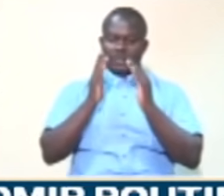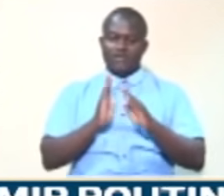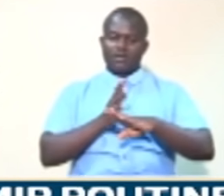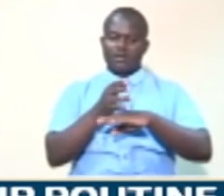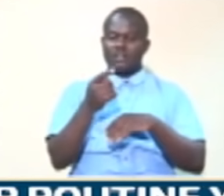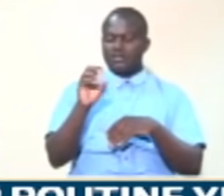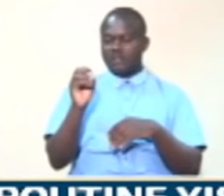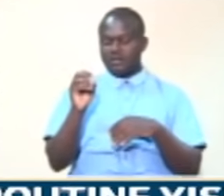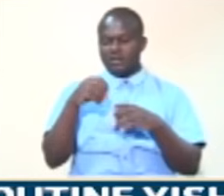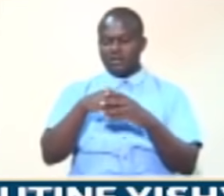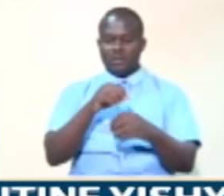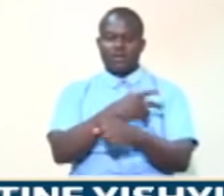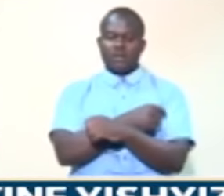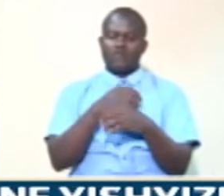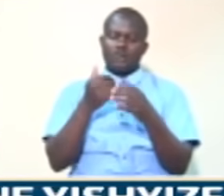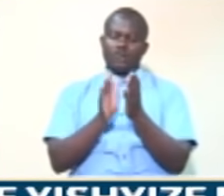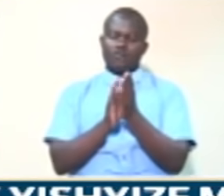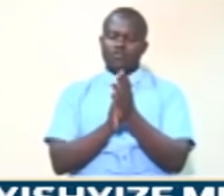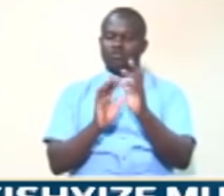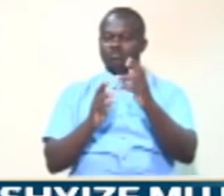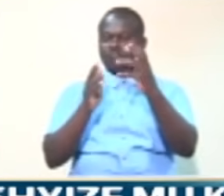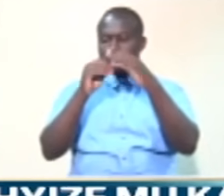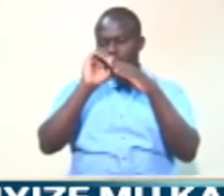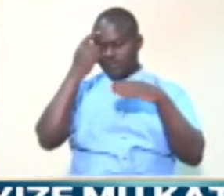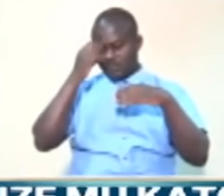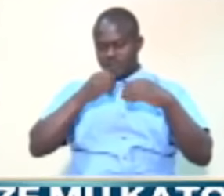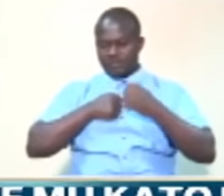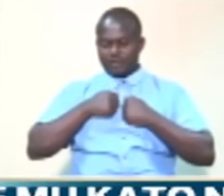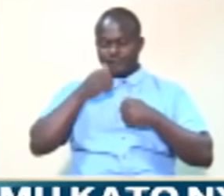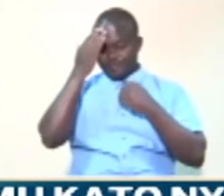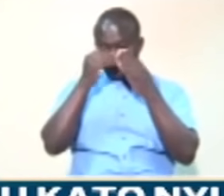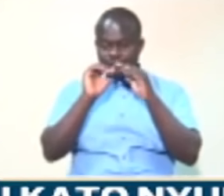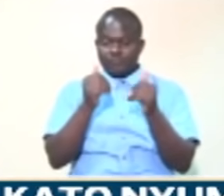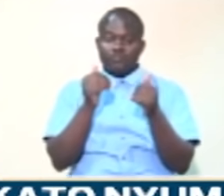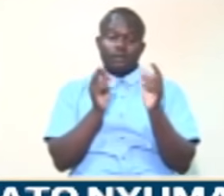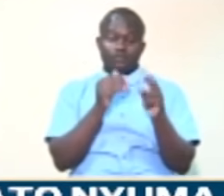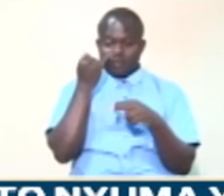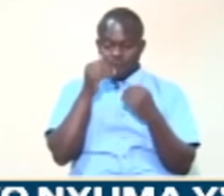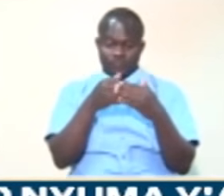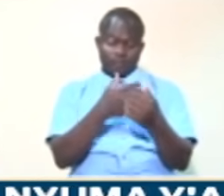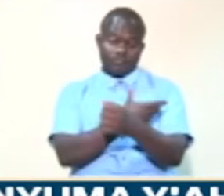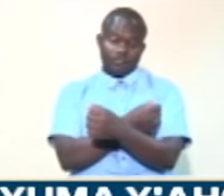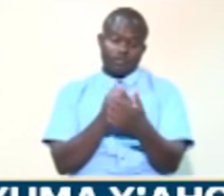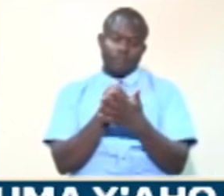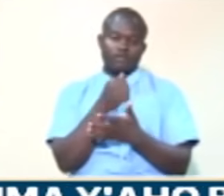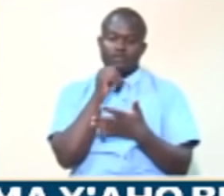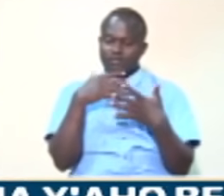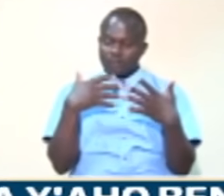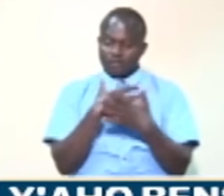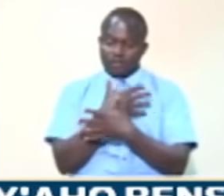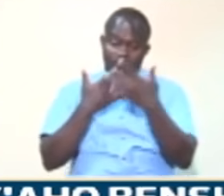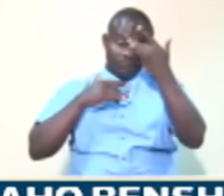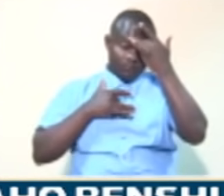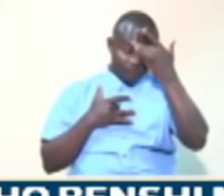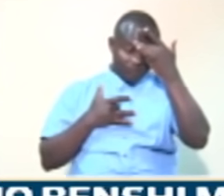100% barakingiwe congratulations kabisa to the government of Rwanda kuko buriya iyo ukingiye umukozi wo kwa muganga bituma atishisha umurwayi nawe agiye